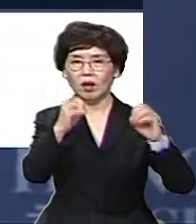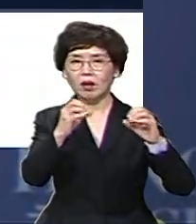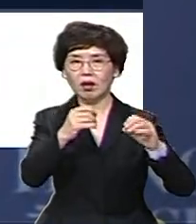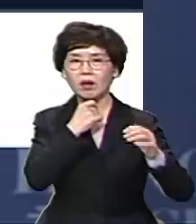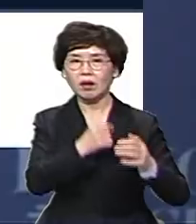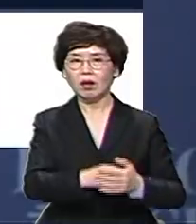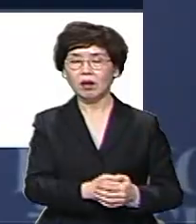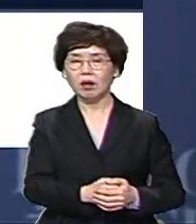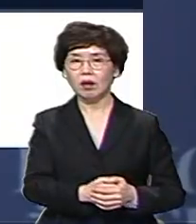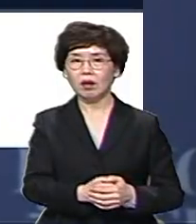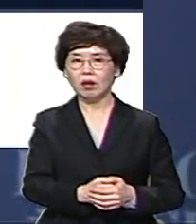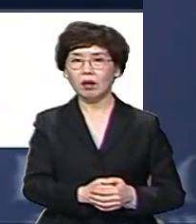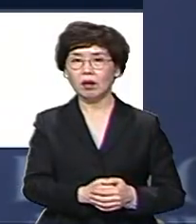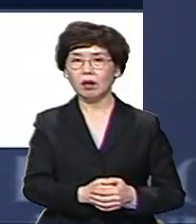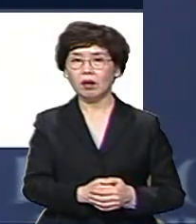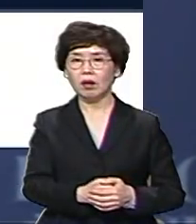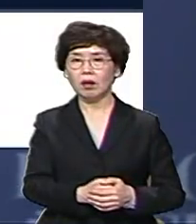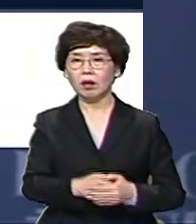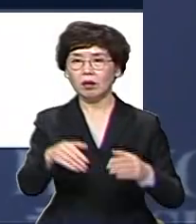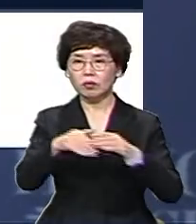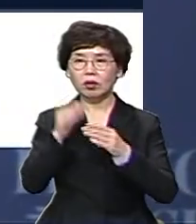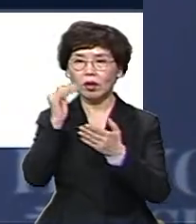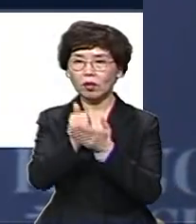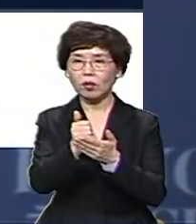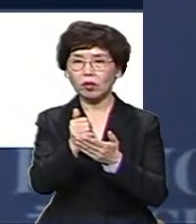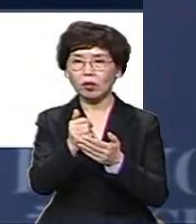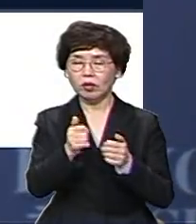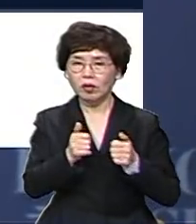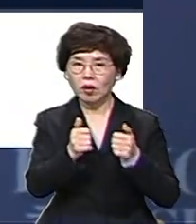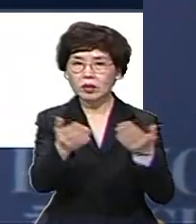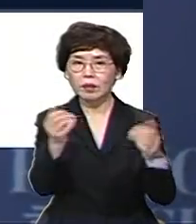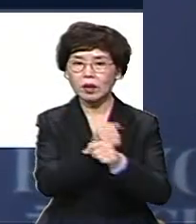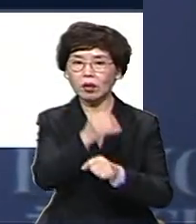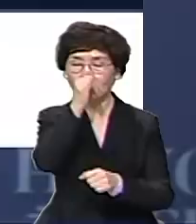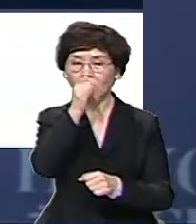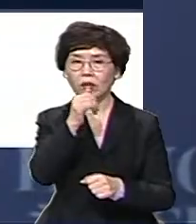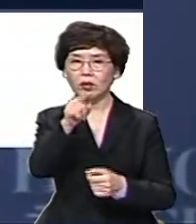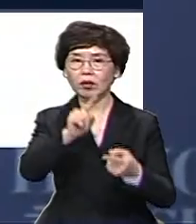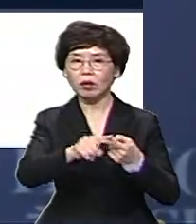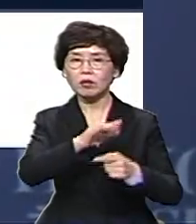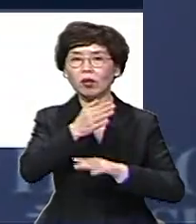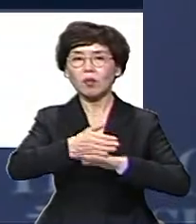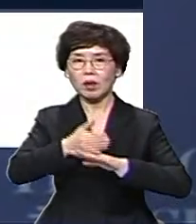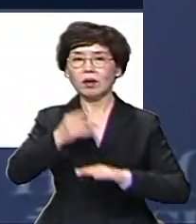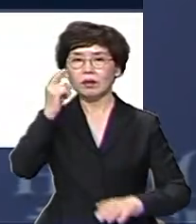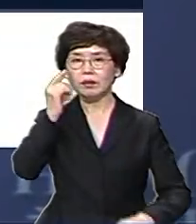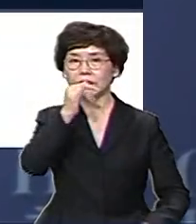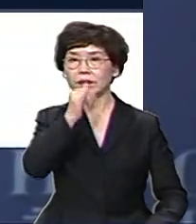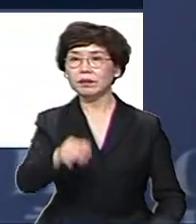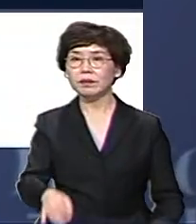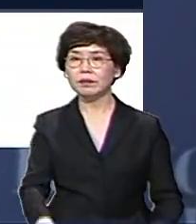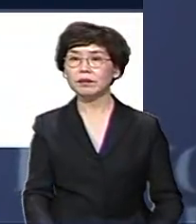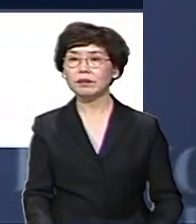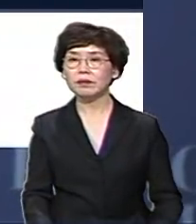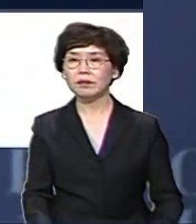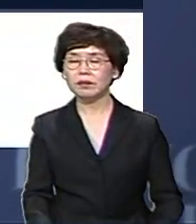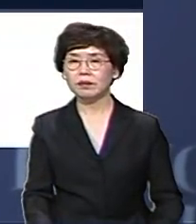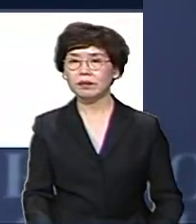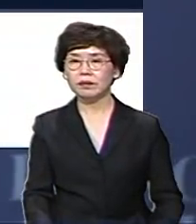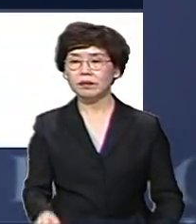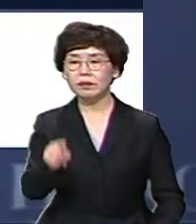비행기 타서는 전화로 문 대통령과 통화할 것입니다. 그리고 또 북한의 아베